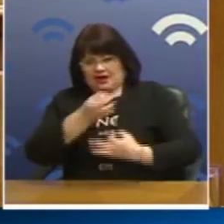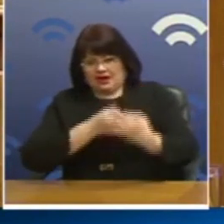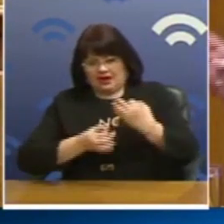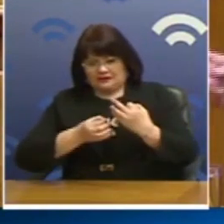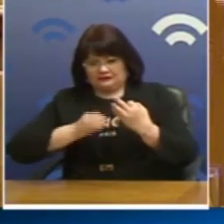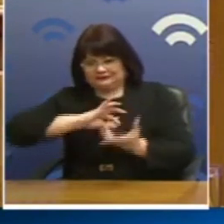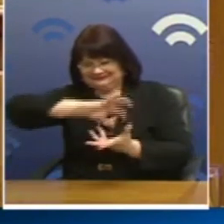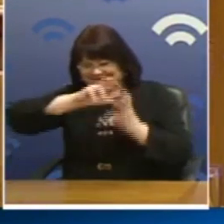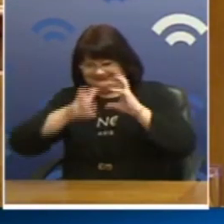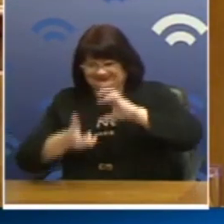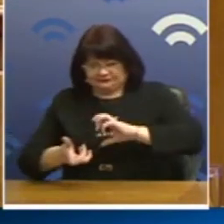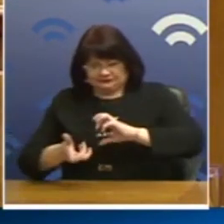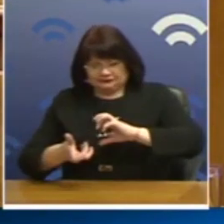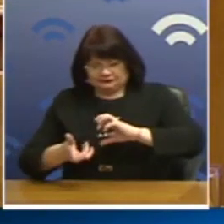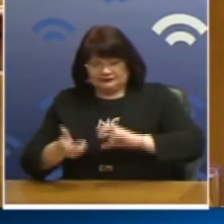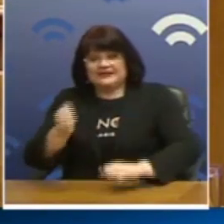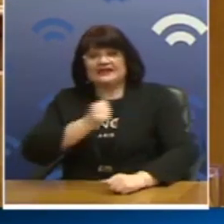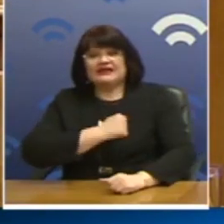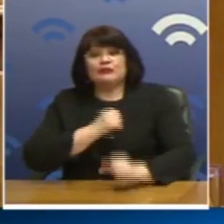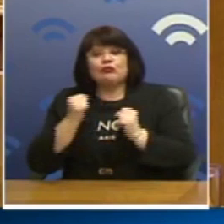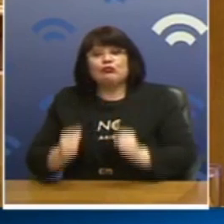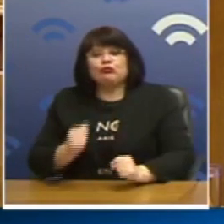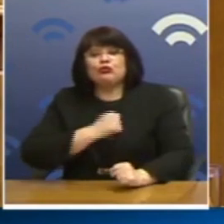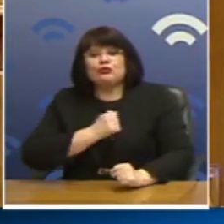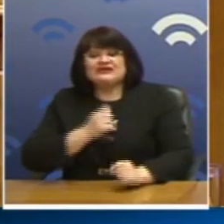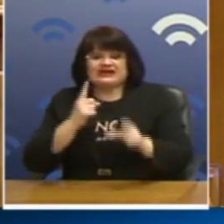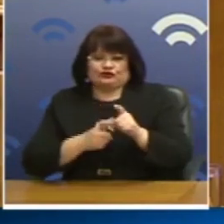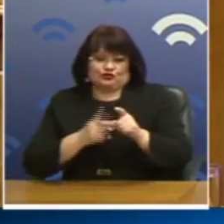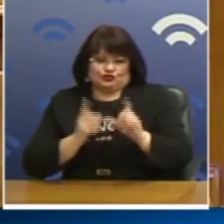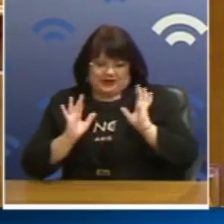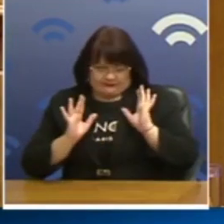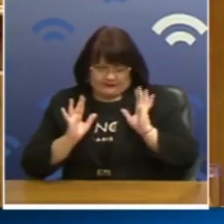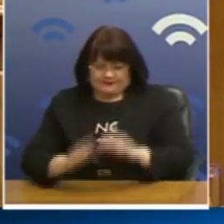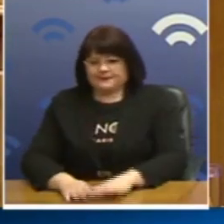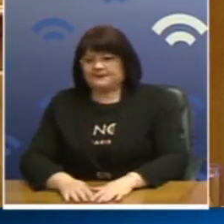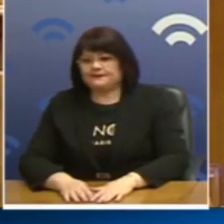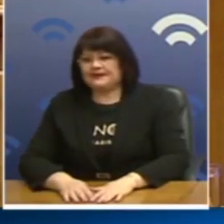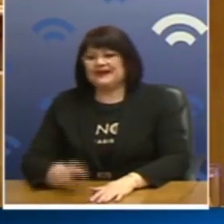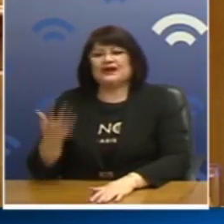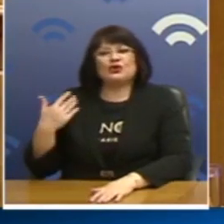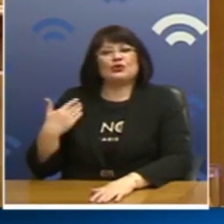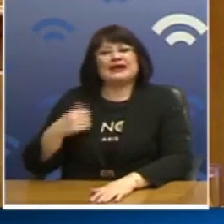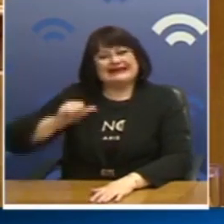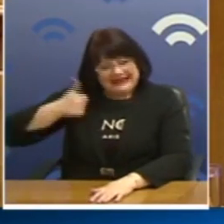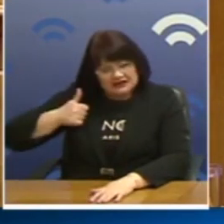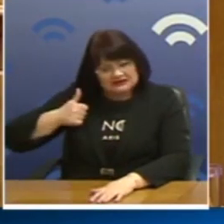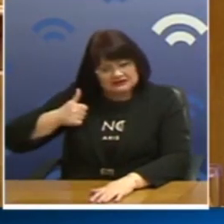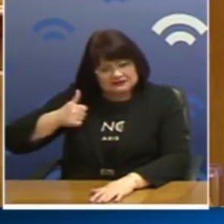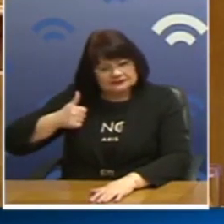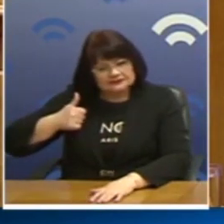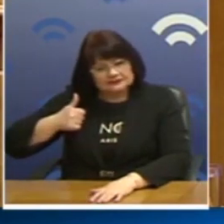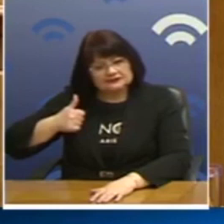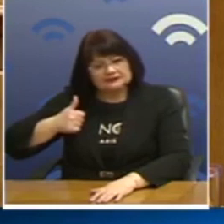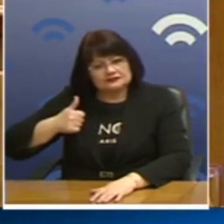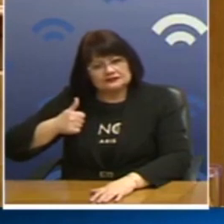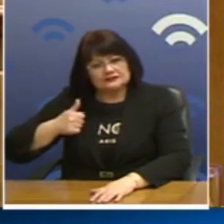διαστρεβλώνοντας επιπλέον τις θέσεις του Κομμουνιστικού Κόμματος Ελλάδας. Τελευταίο κρούσμα χθες, σε επίκαιρη